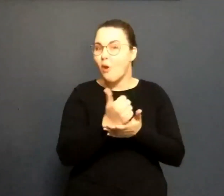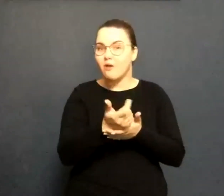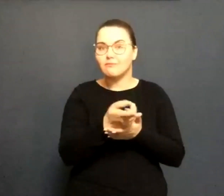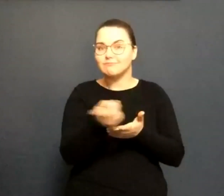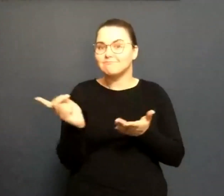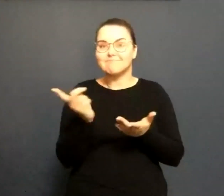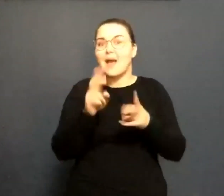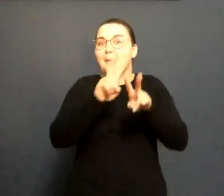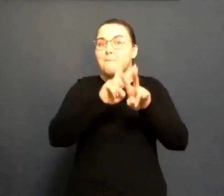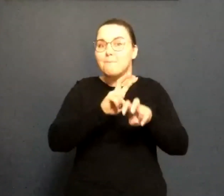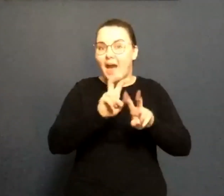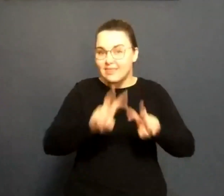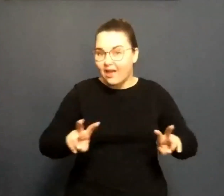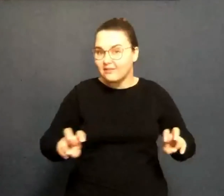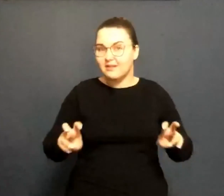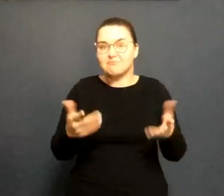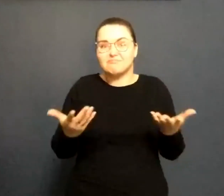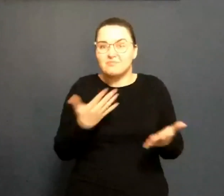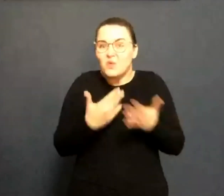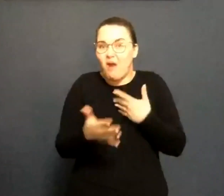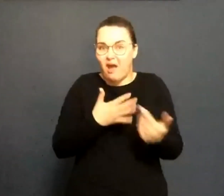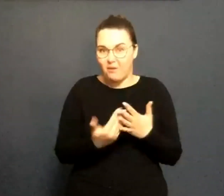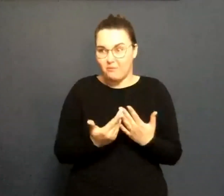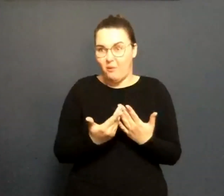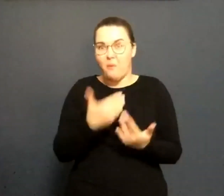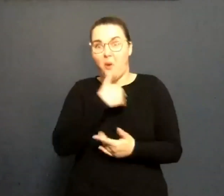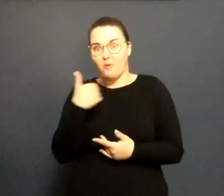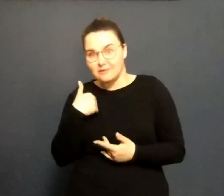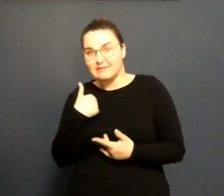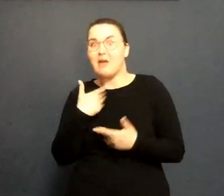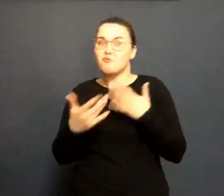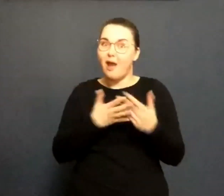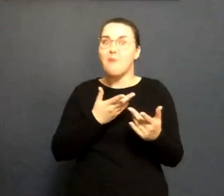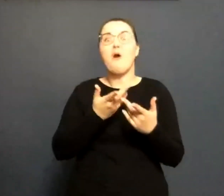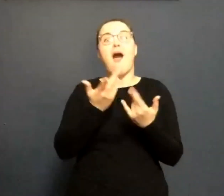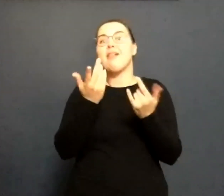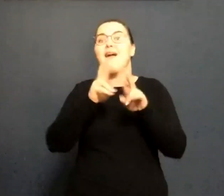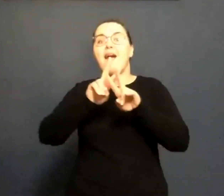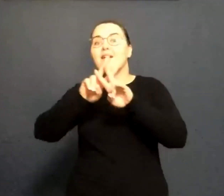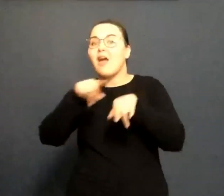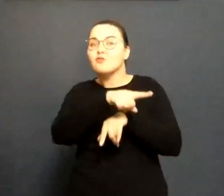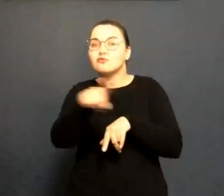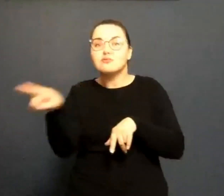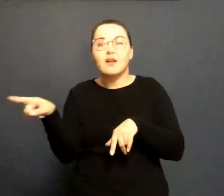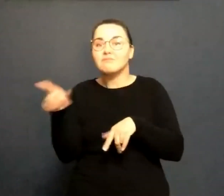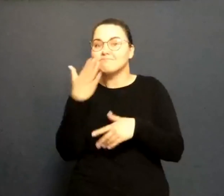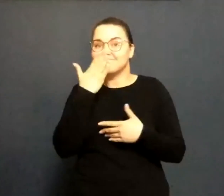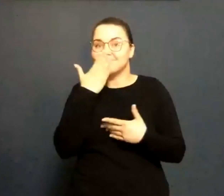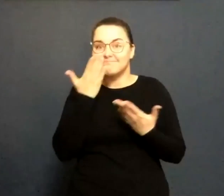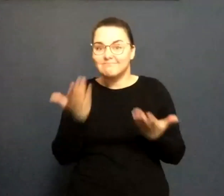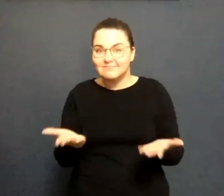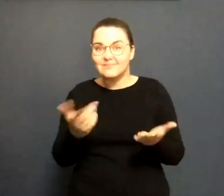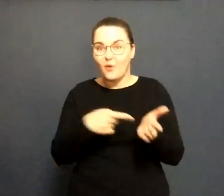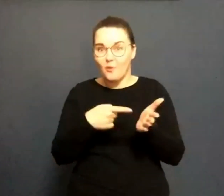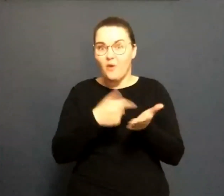Polskę, ale jestem ciekaw, czy może gdzieś są jakieś badania dotyczące jakby tej sfery intymności, seksualności, może